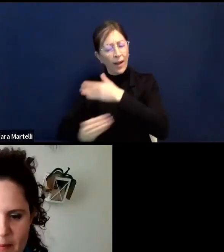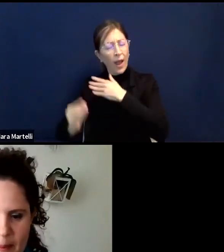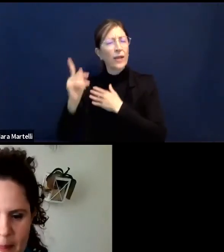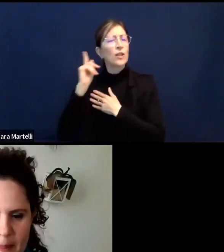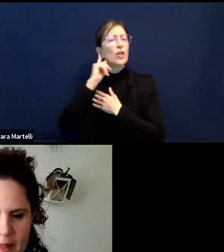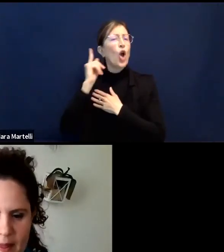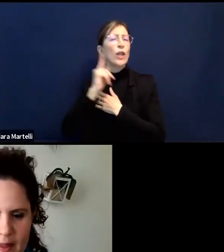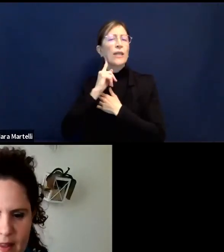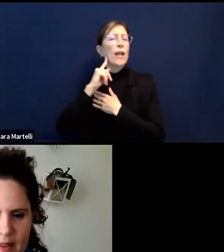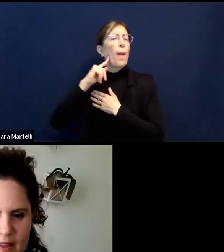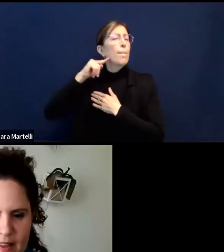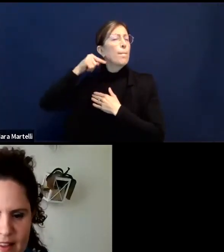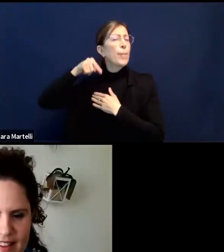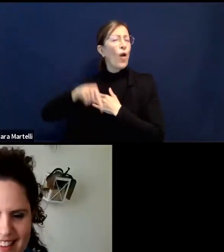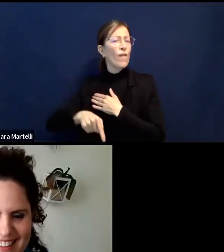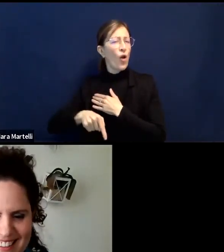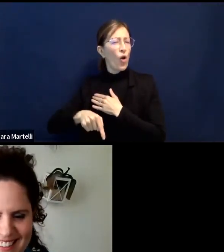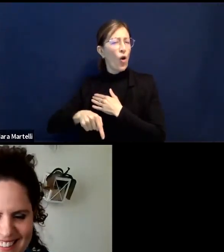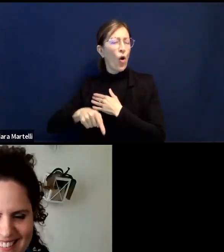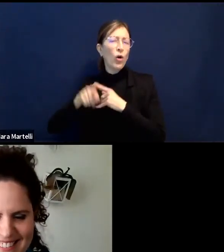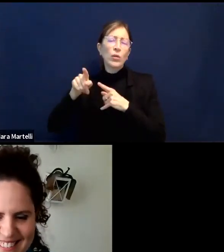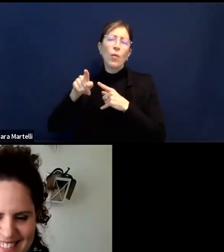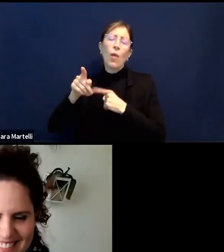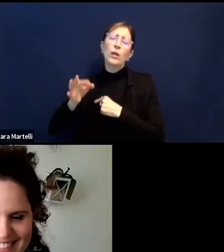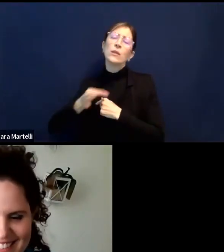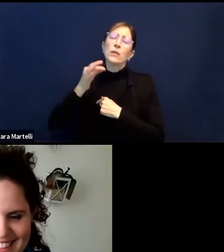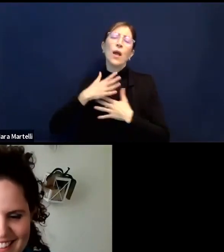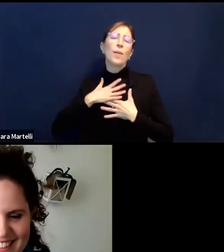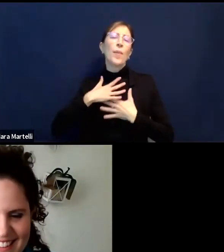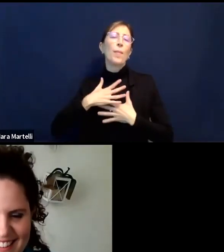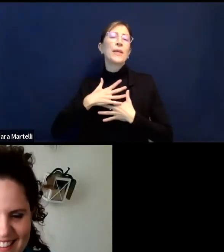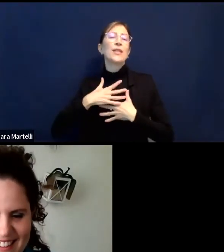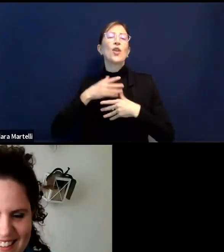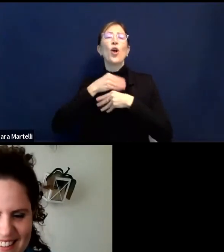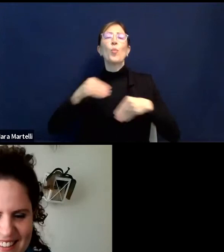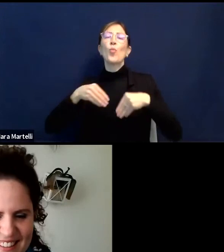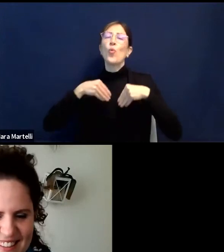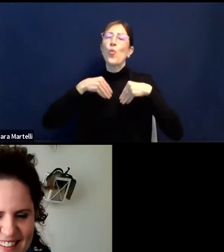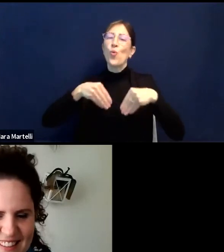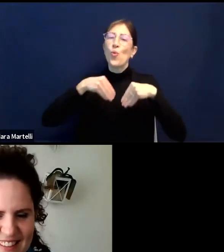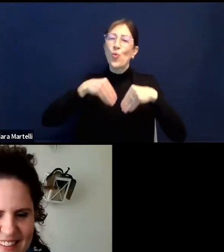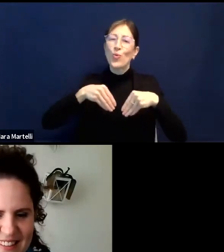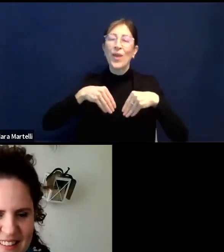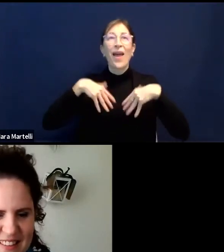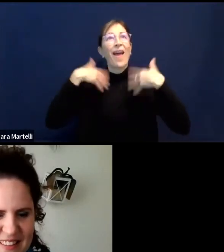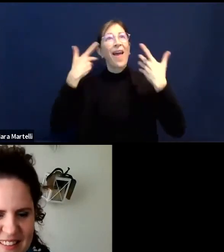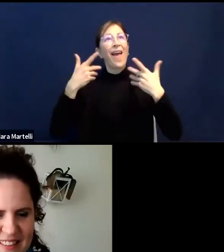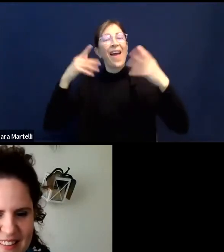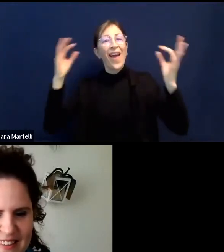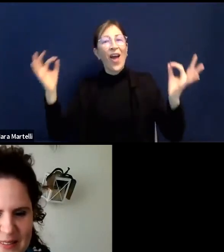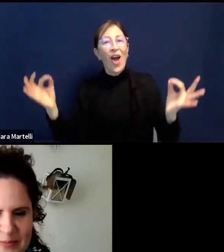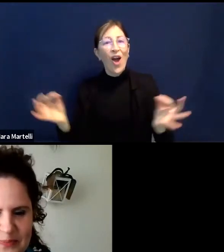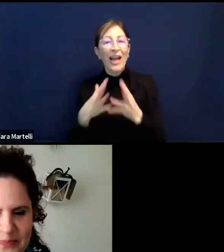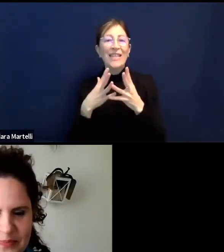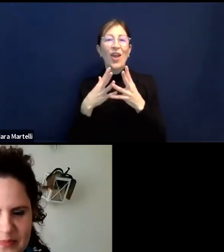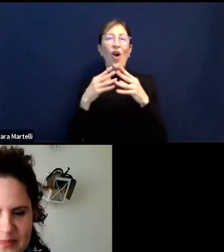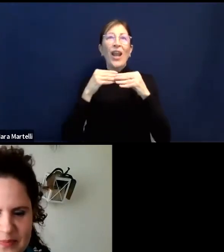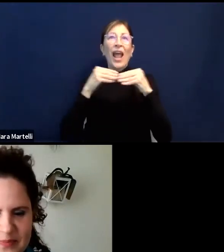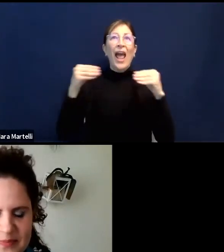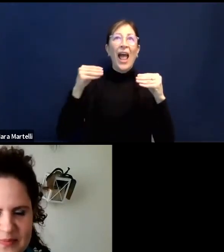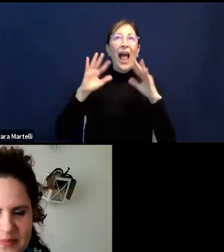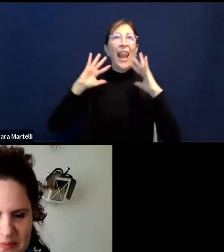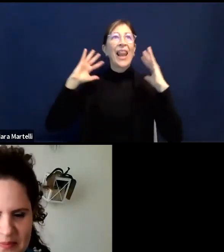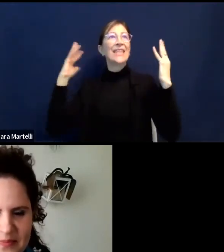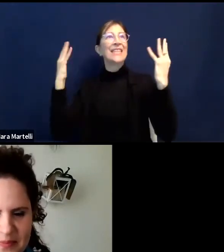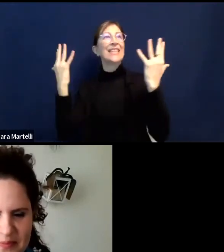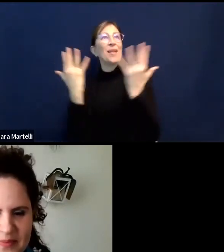da sempre assidua frequentatrice dei musei, e proprio al tema dell'allestimento della museografia ha dedicato la sua tesi di